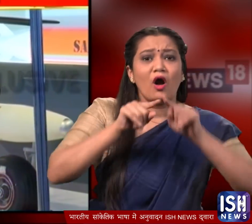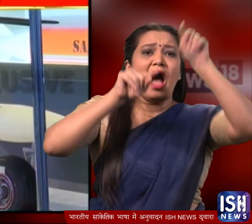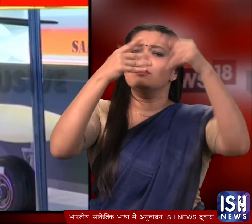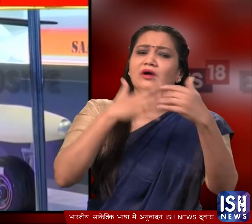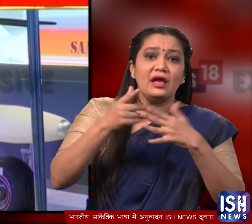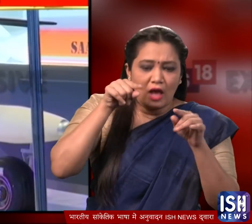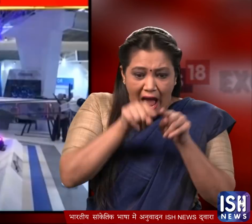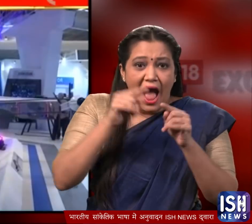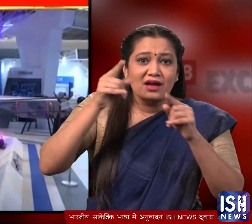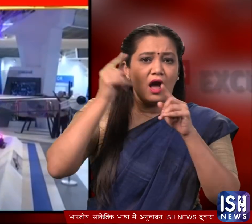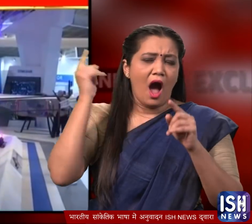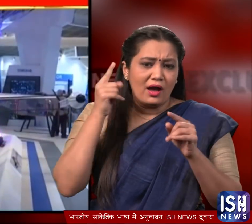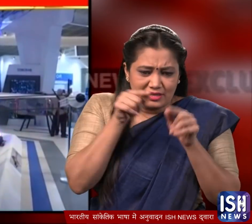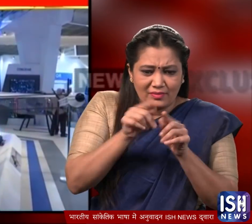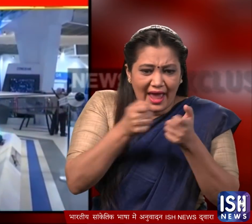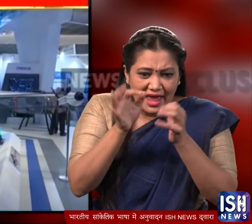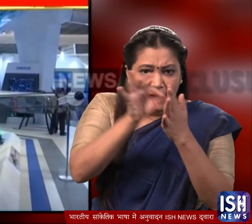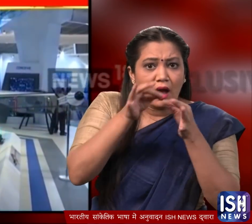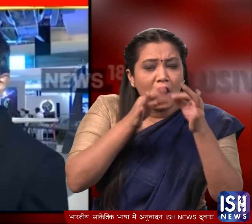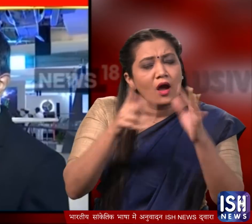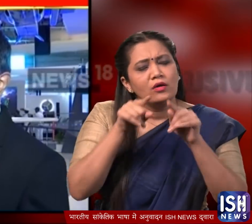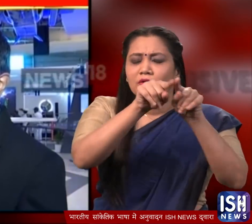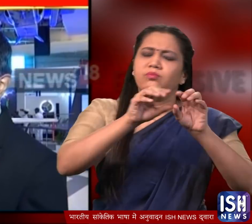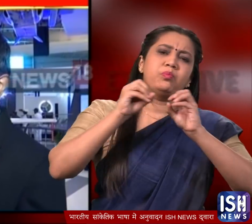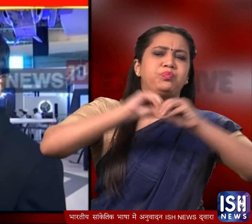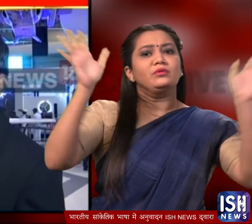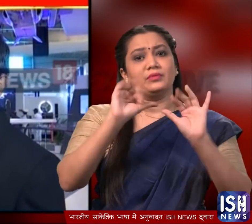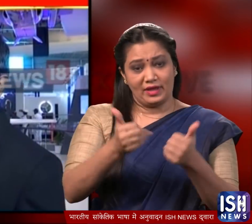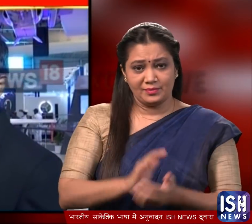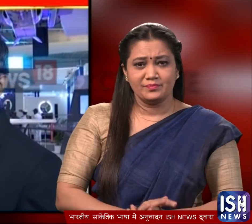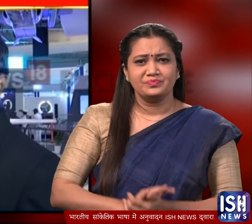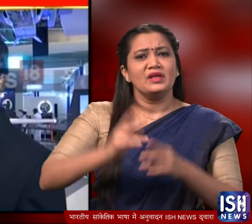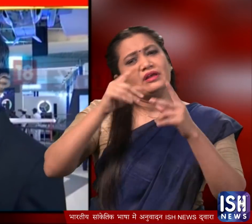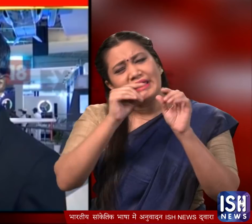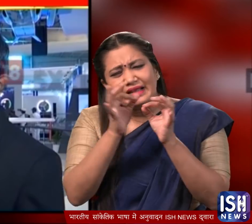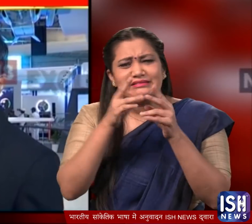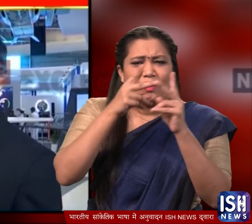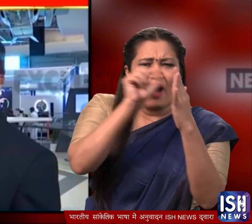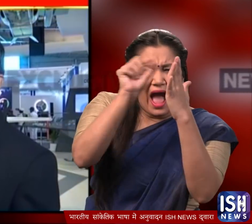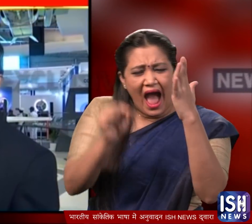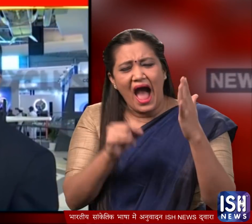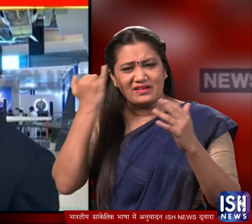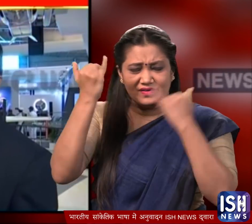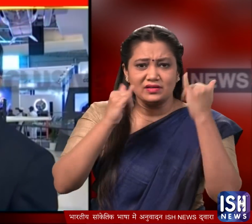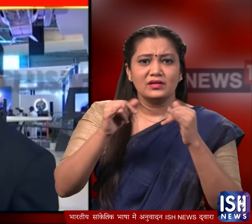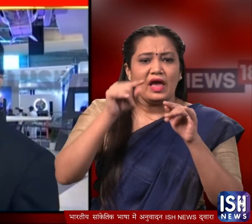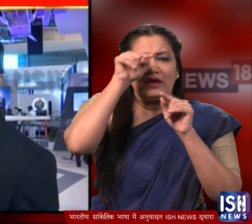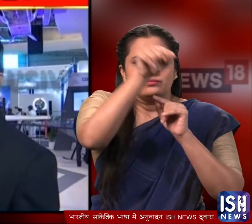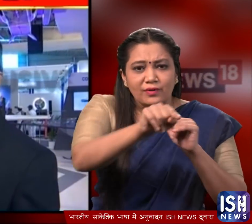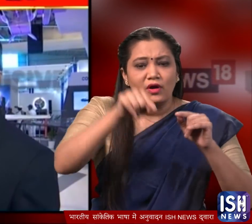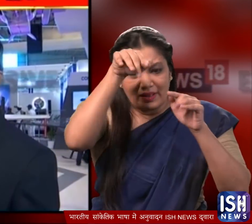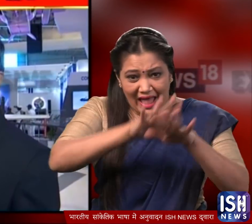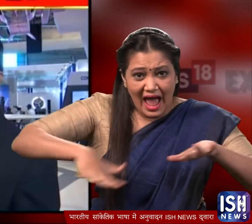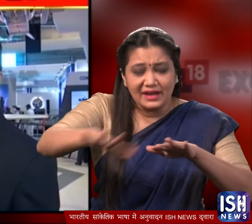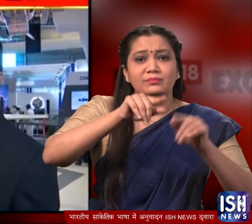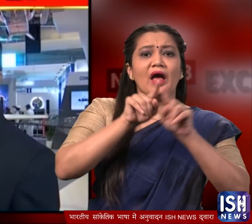लक्ष्य की जानकारी मिल जाए तो बचना नामुमकिन होगा। ये लेस होते हैं छोटे छोटे वेपन से जो कि ग्राउंड टारगेट्स और एयर